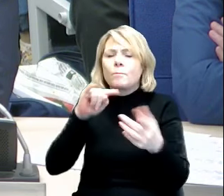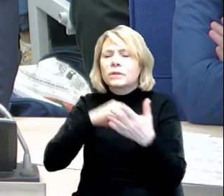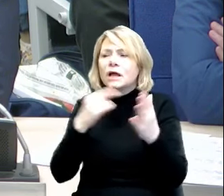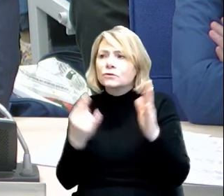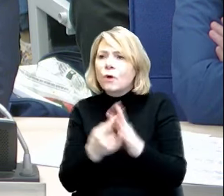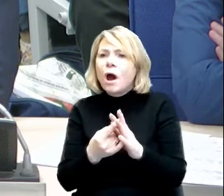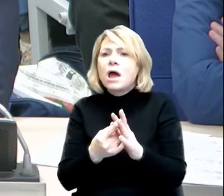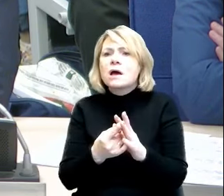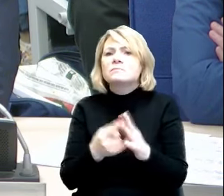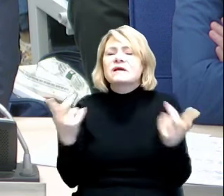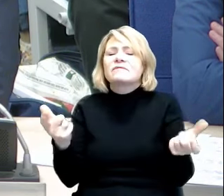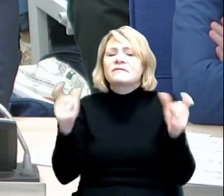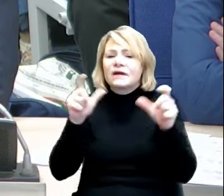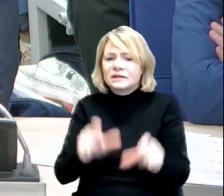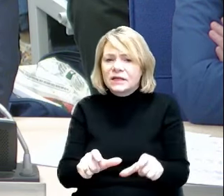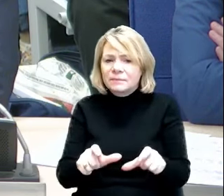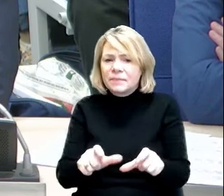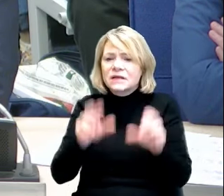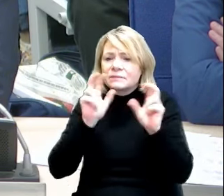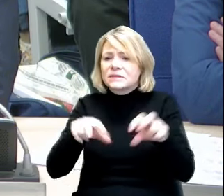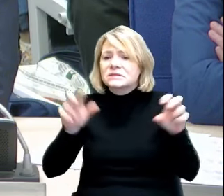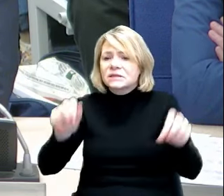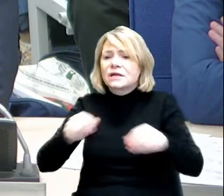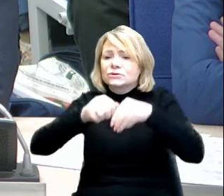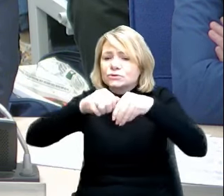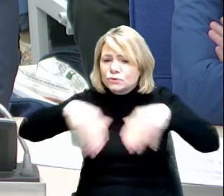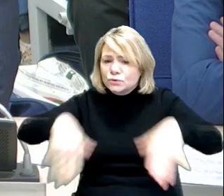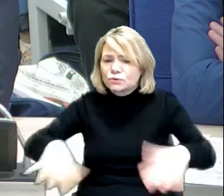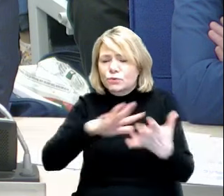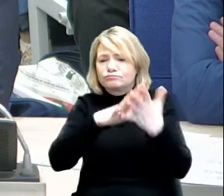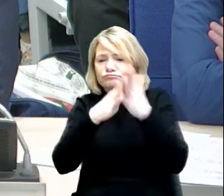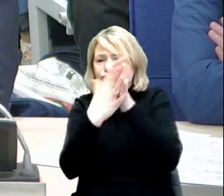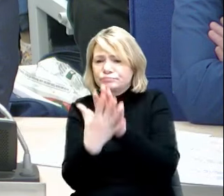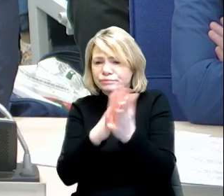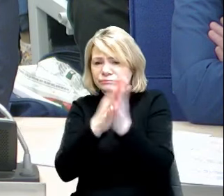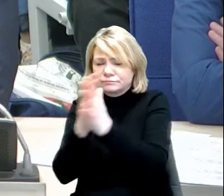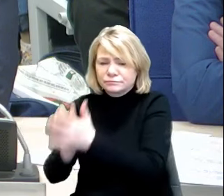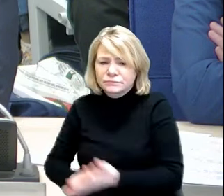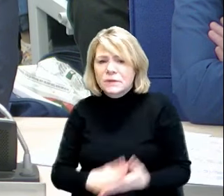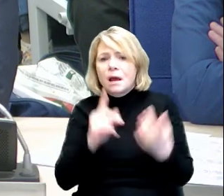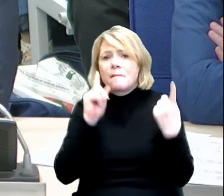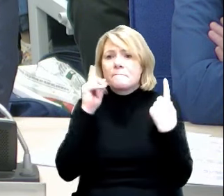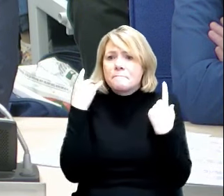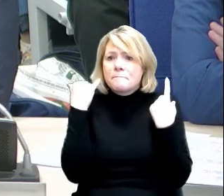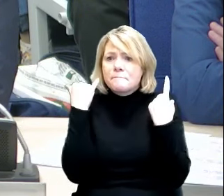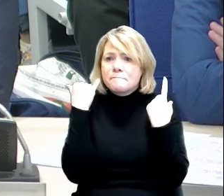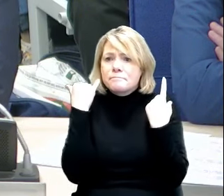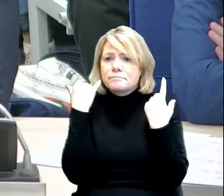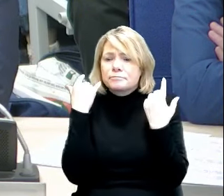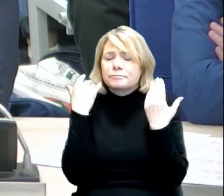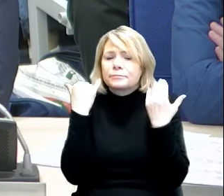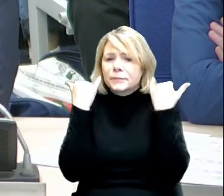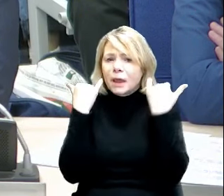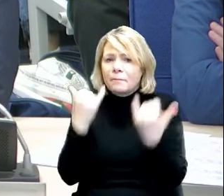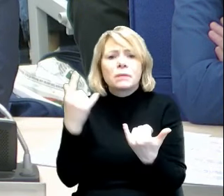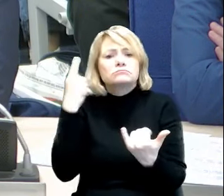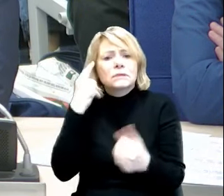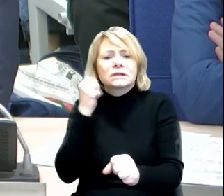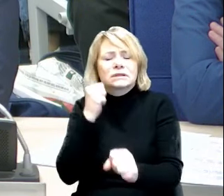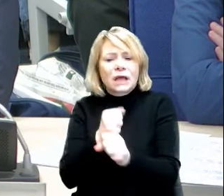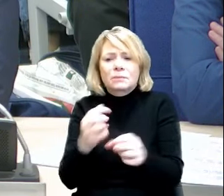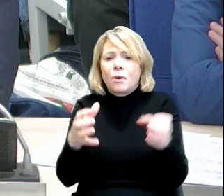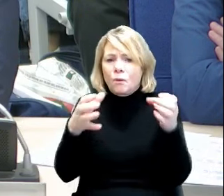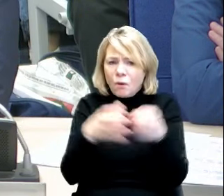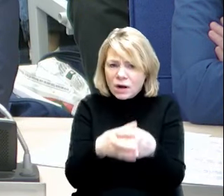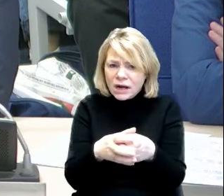pertvarką kaip žinia vien jau tokia informacija išeinanti į darbo kolektyvą visą laiką sukelia vienokius ar